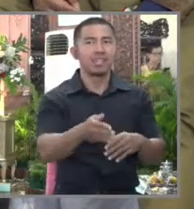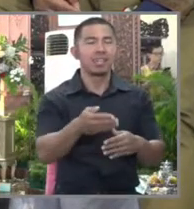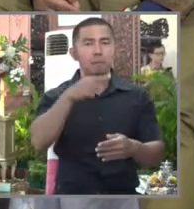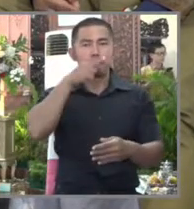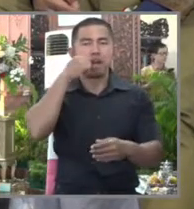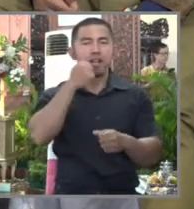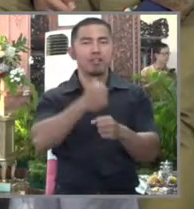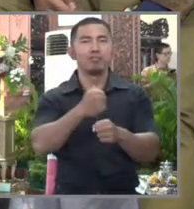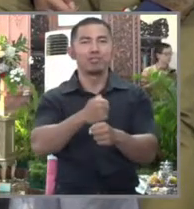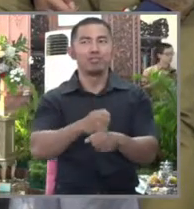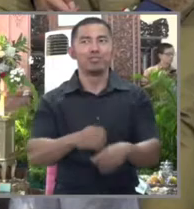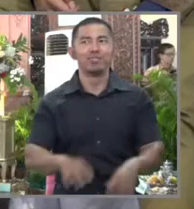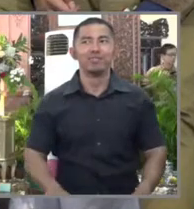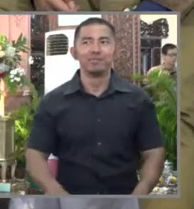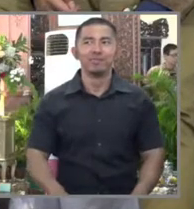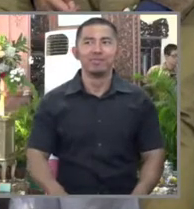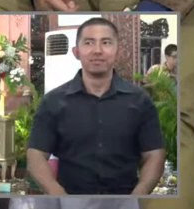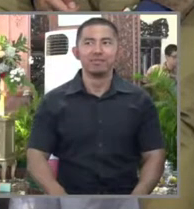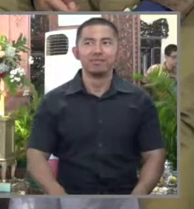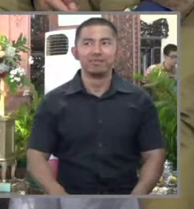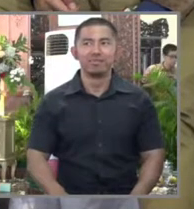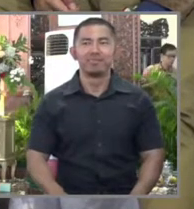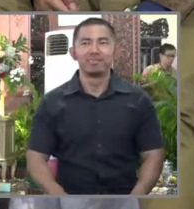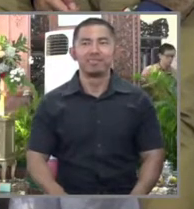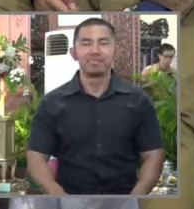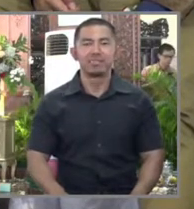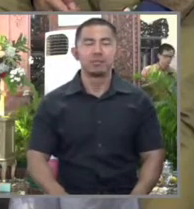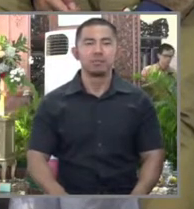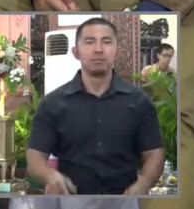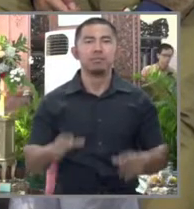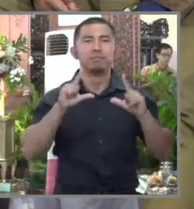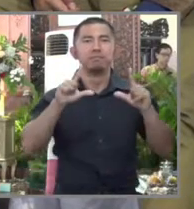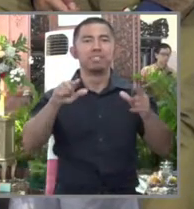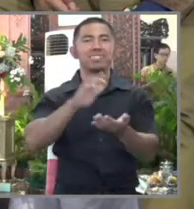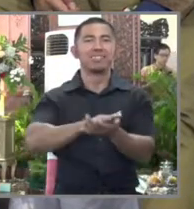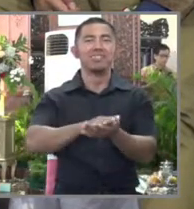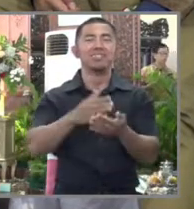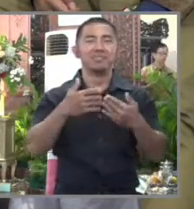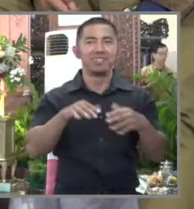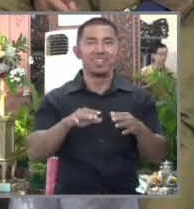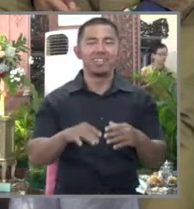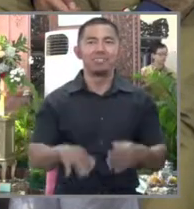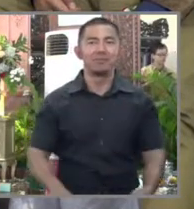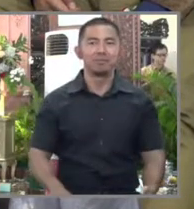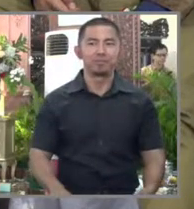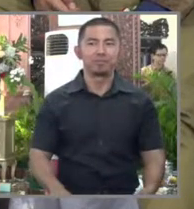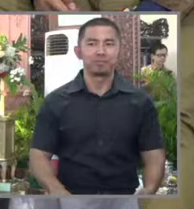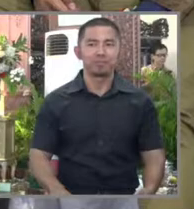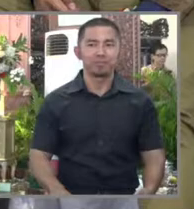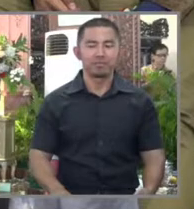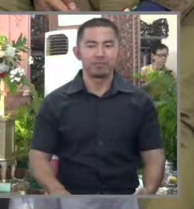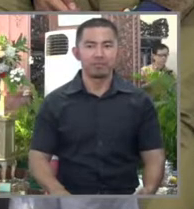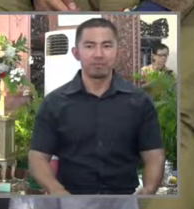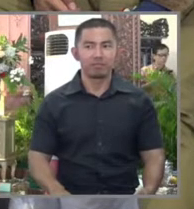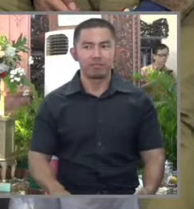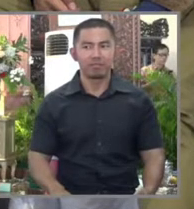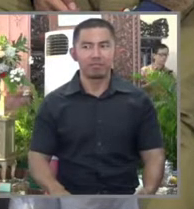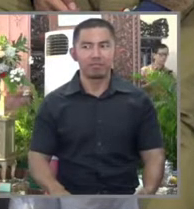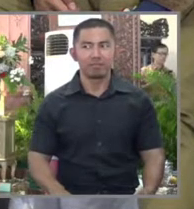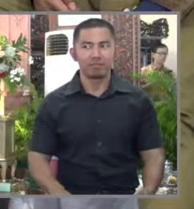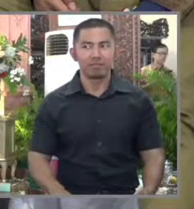Gubernurnya. Butuh bis sekolah. Ya. Yeah. Oh ya, oke. Terus apa nih? Tidak hanya Kabupaten Jepara saja, Pak. Jepara rung